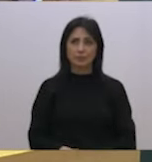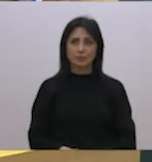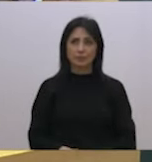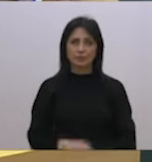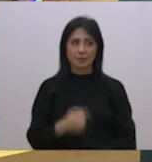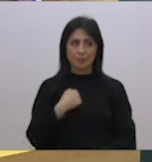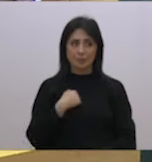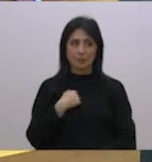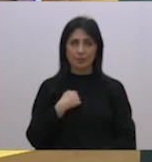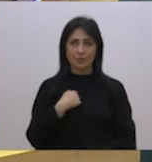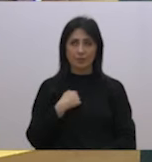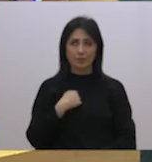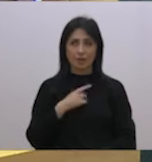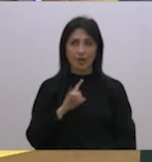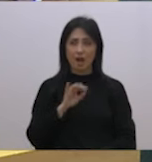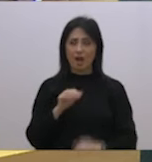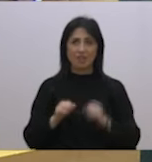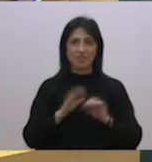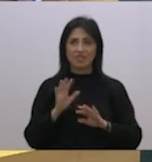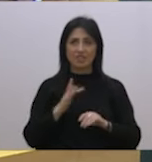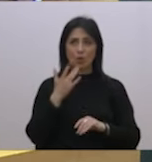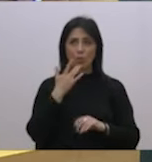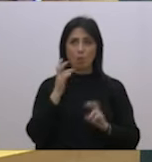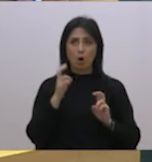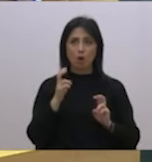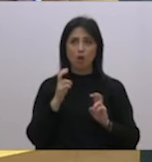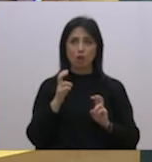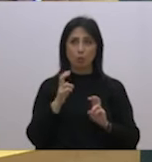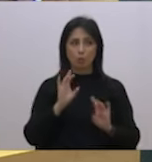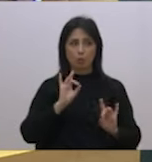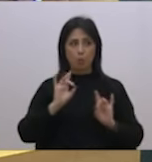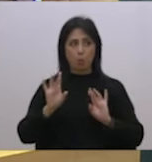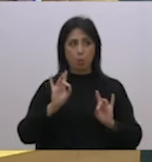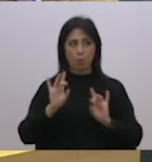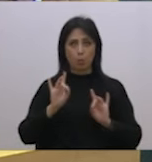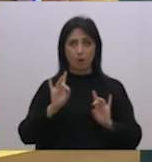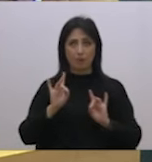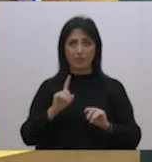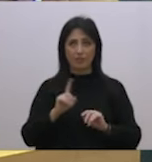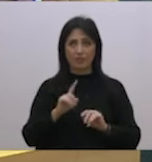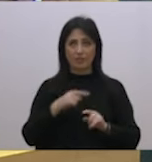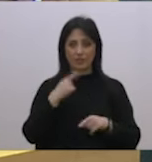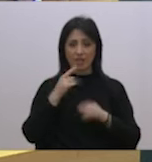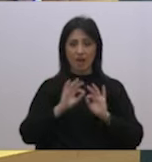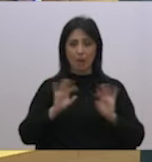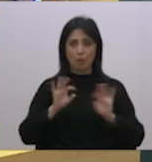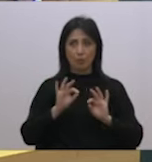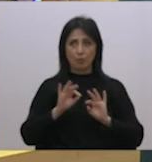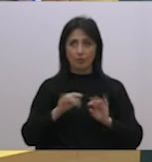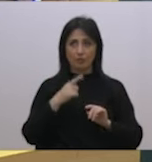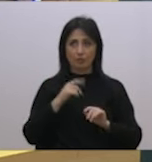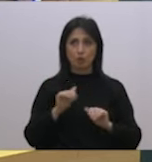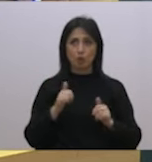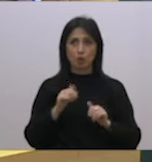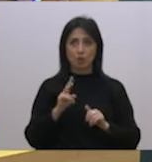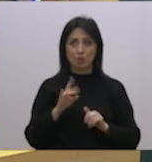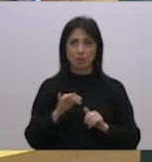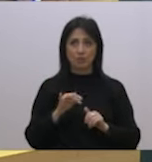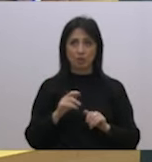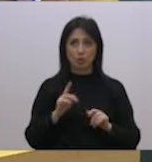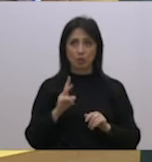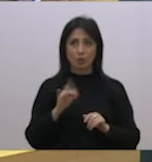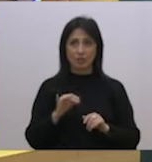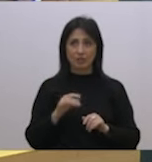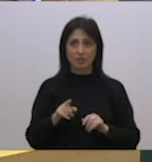Ne arbse dilo, pimasro, politicurat, popularul lui Arad Gamonat, cu aia mișe vizino, dar Rogorski,